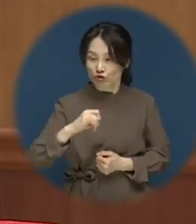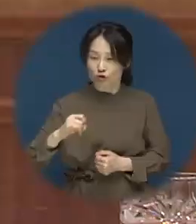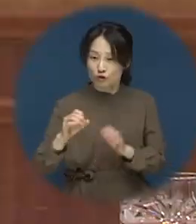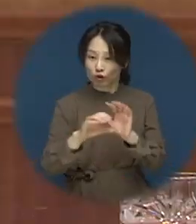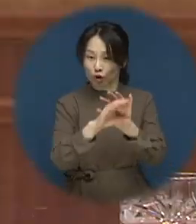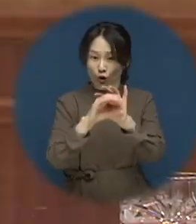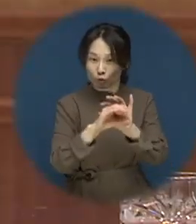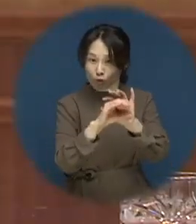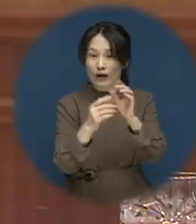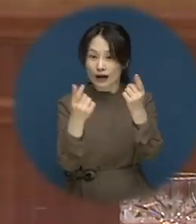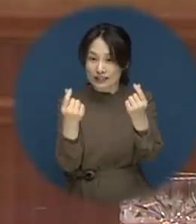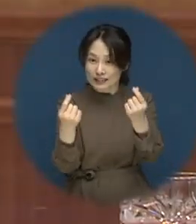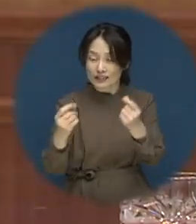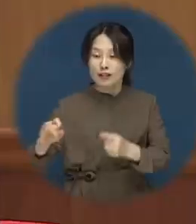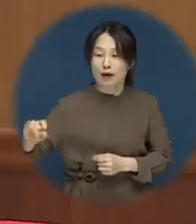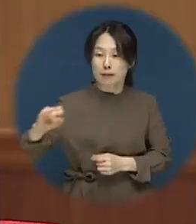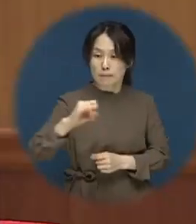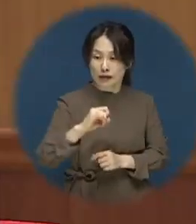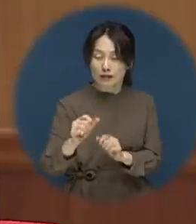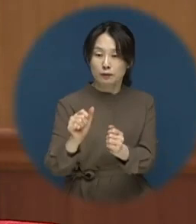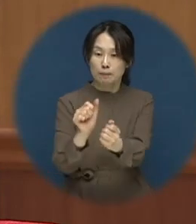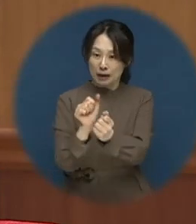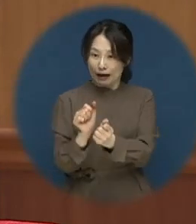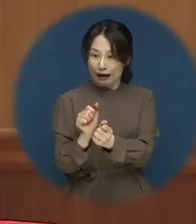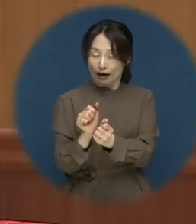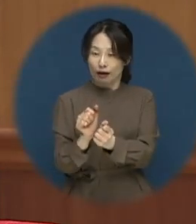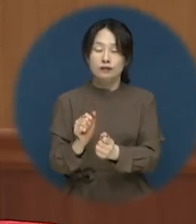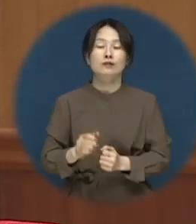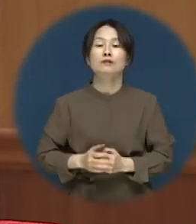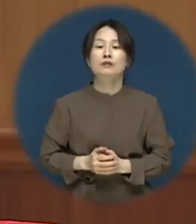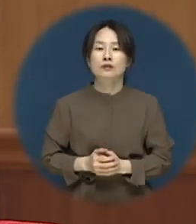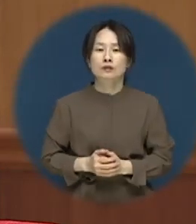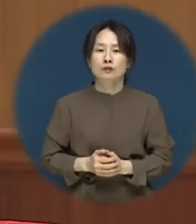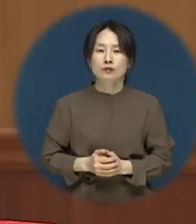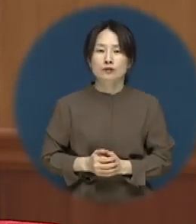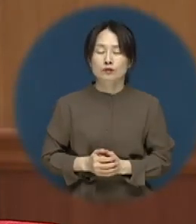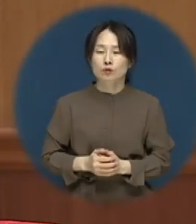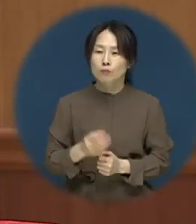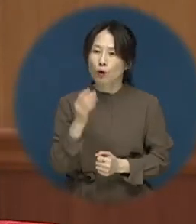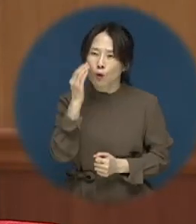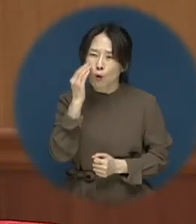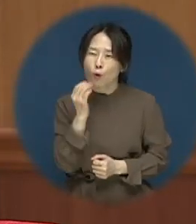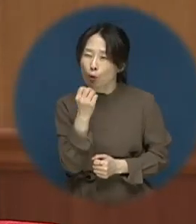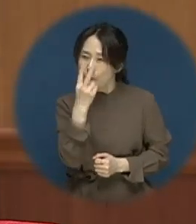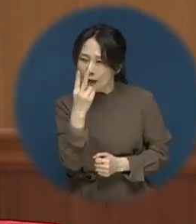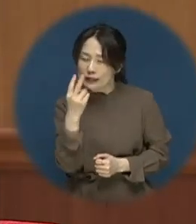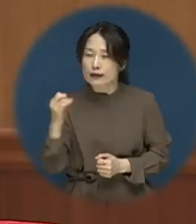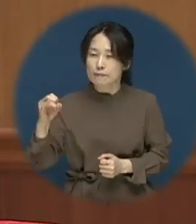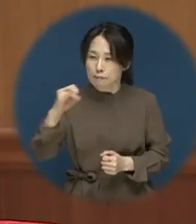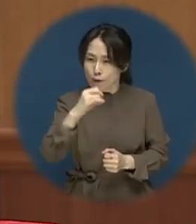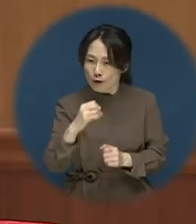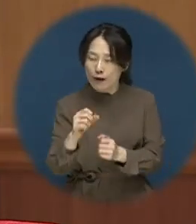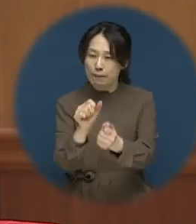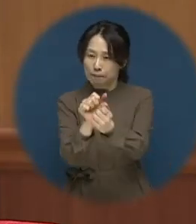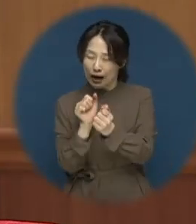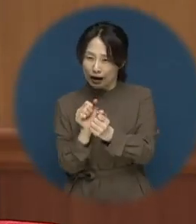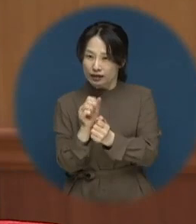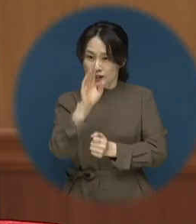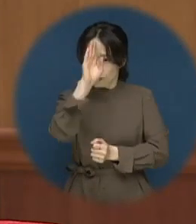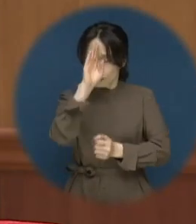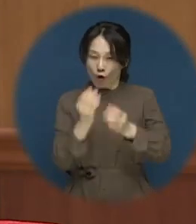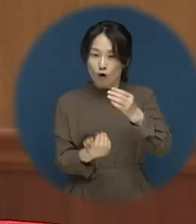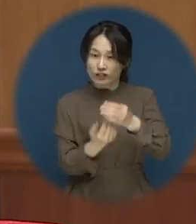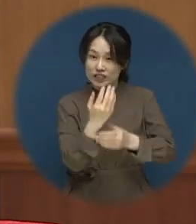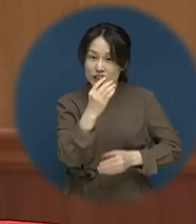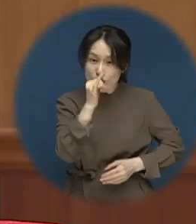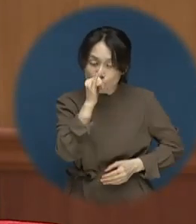요즘 코로나처럼. 감염된 거. 예, 바이러스나 박테리아나, 그 다음에 이제 그 곰팡이균에 의해서 감염이 된 병이 있고요. 그렇죠.